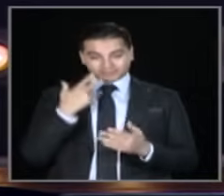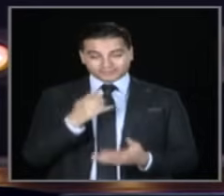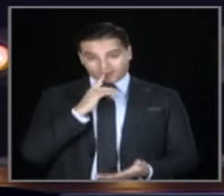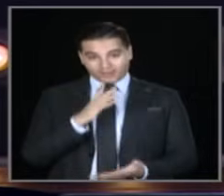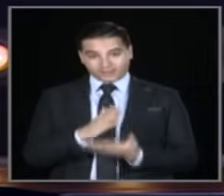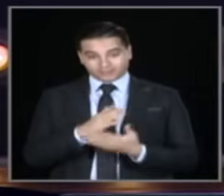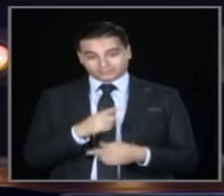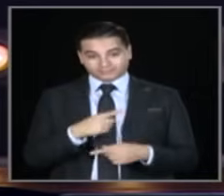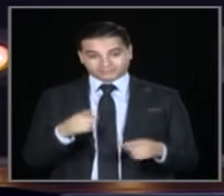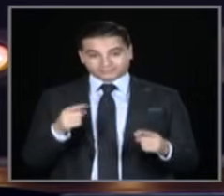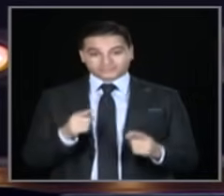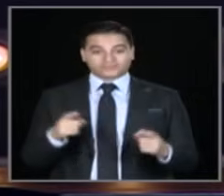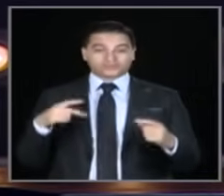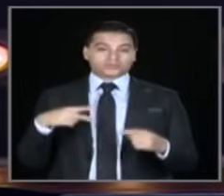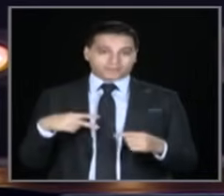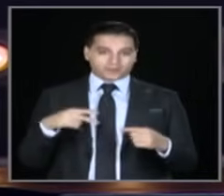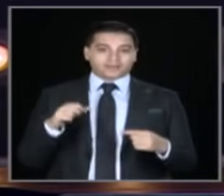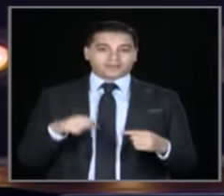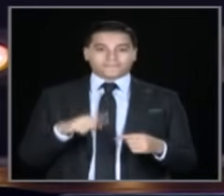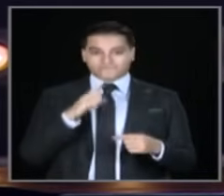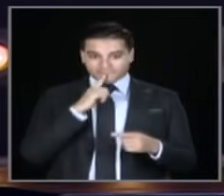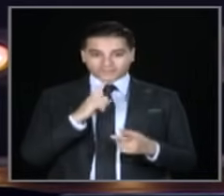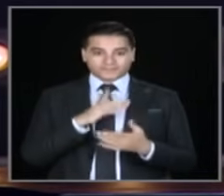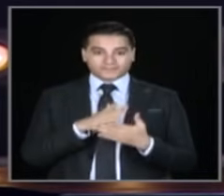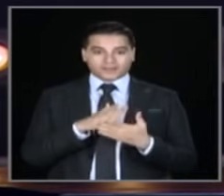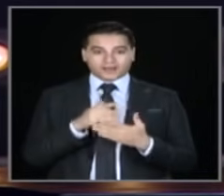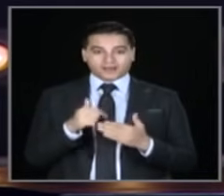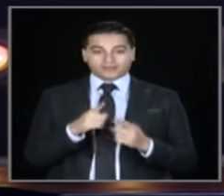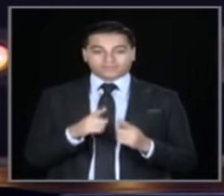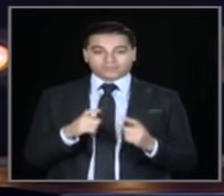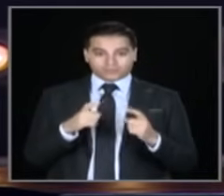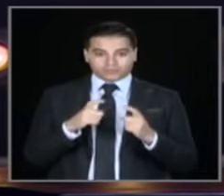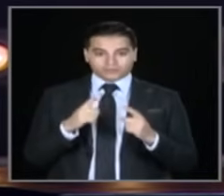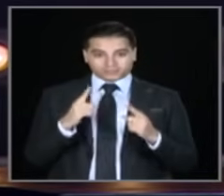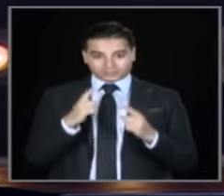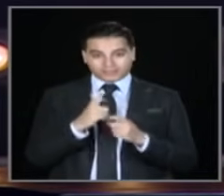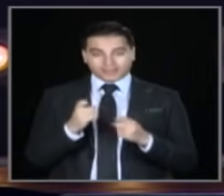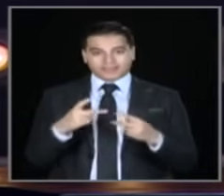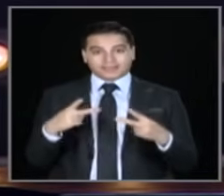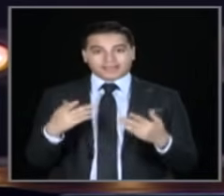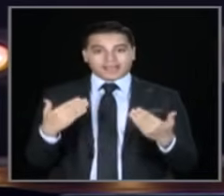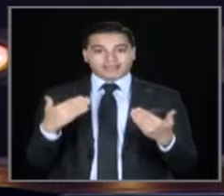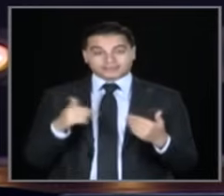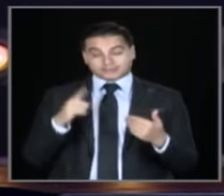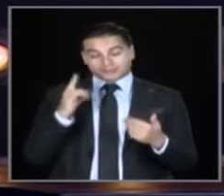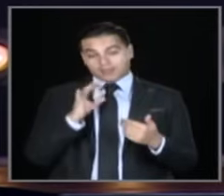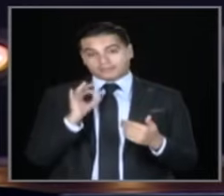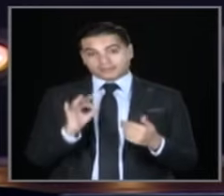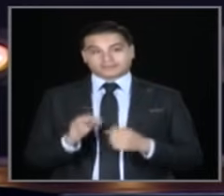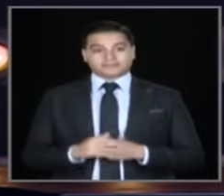الحقيقة في دور الثمانية، ولكن في حقيقة الأمر هو مباراة نهائية صعبة